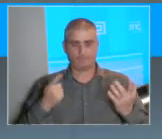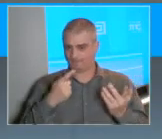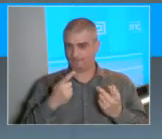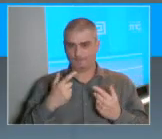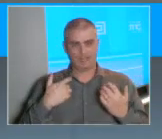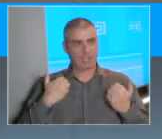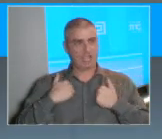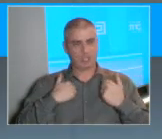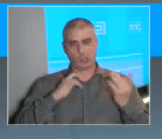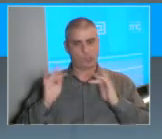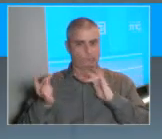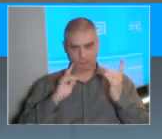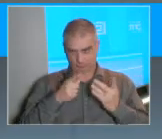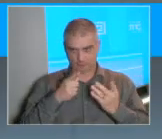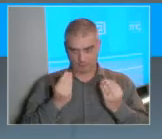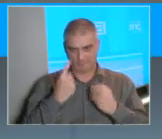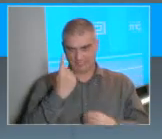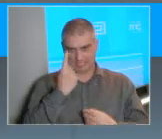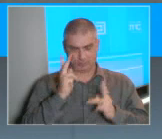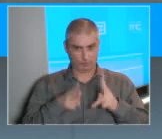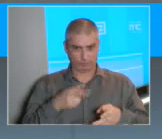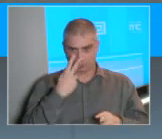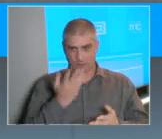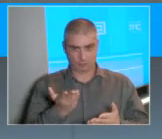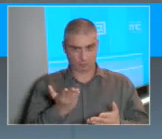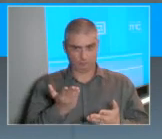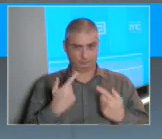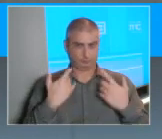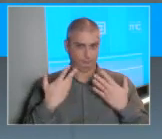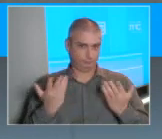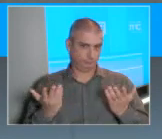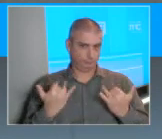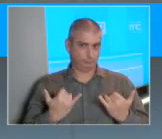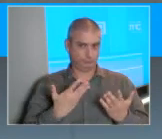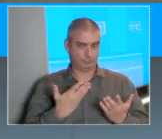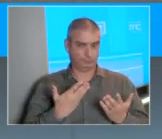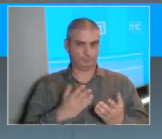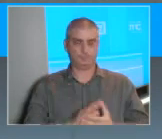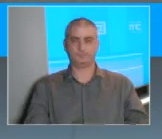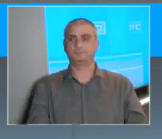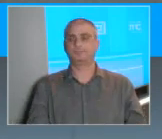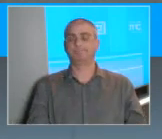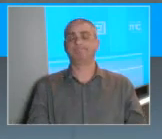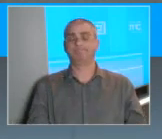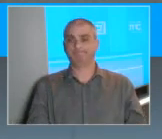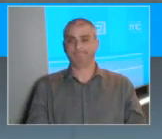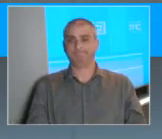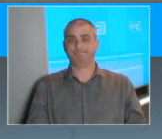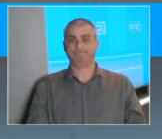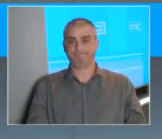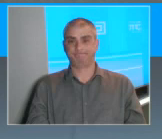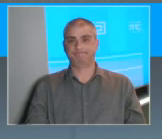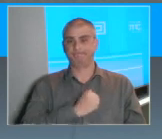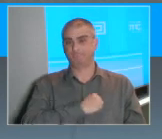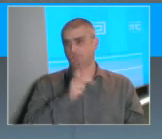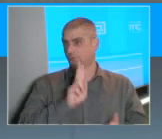משחקי האגו, כיפופי הידיים, זה הדבר היחיד שאפשר לראות בימים האחרונים בצד שלכם. לצערי